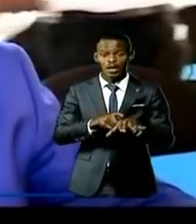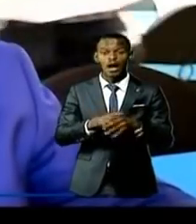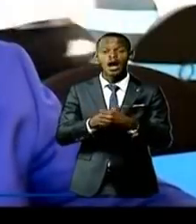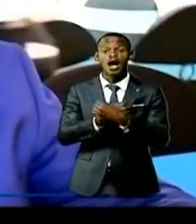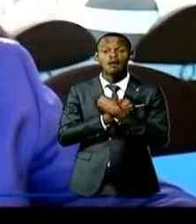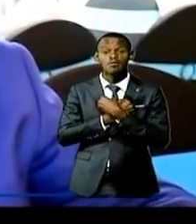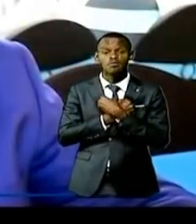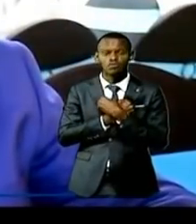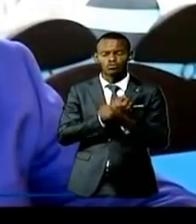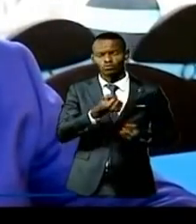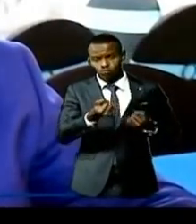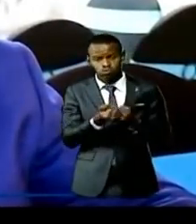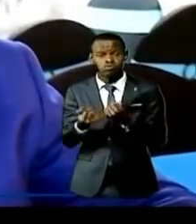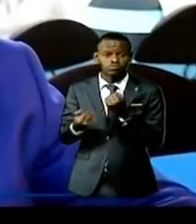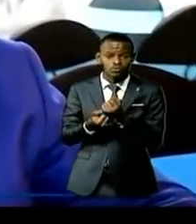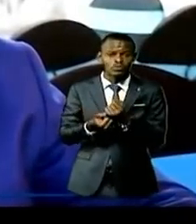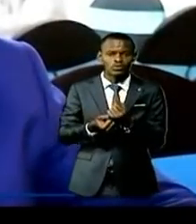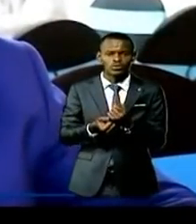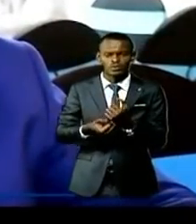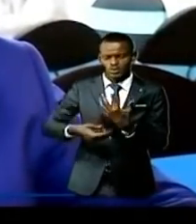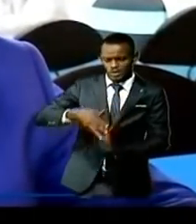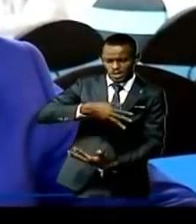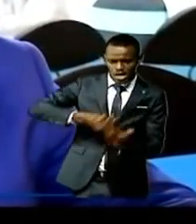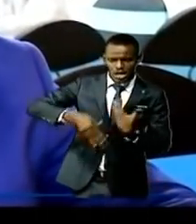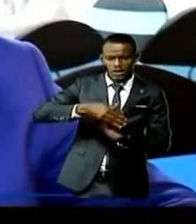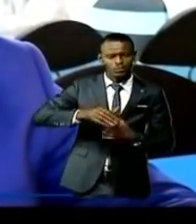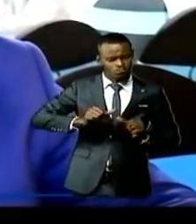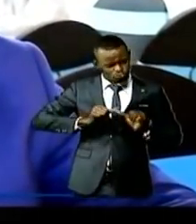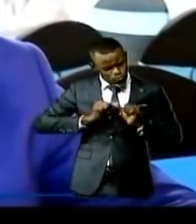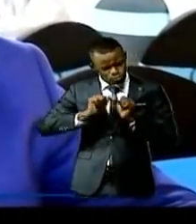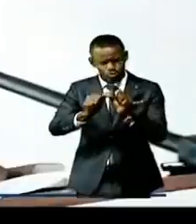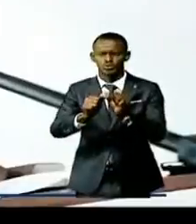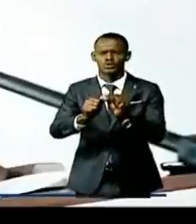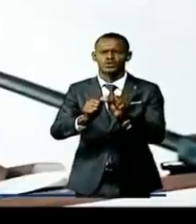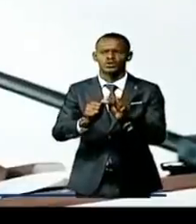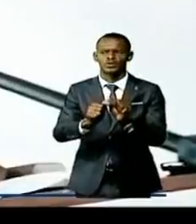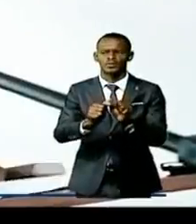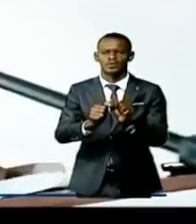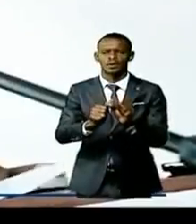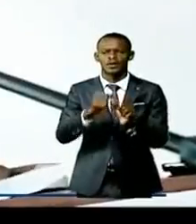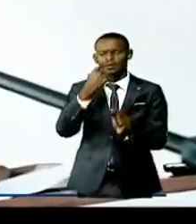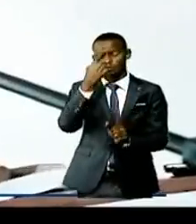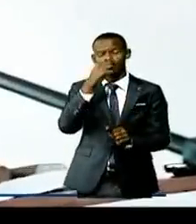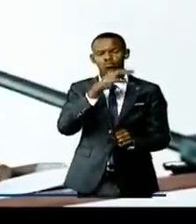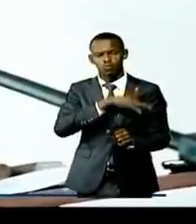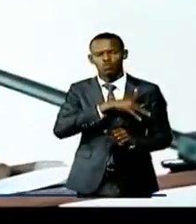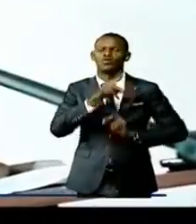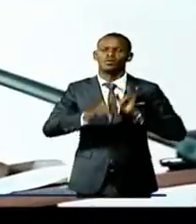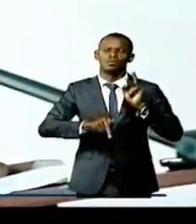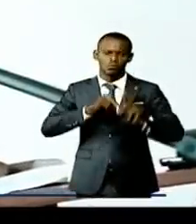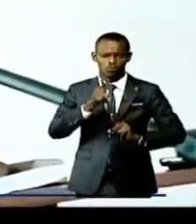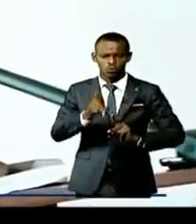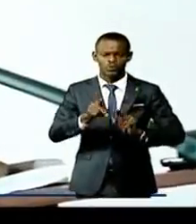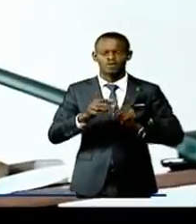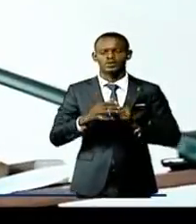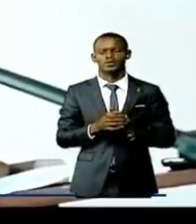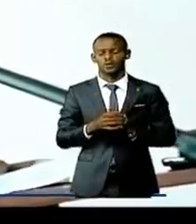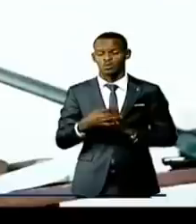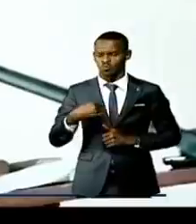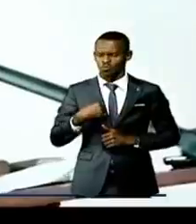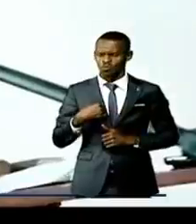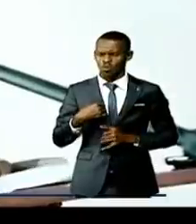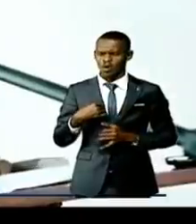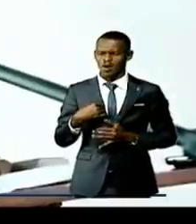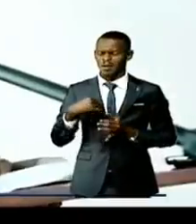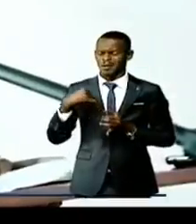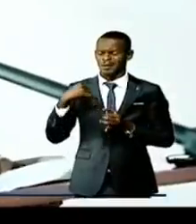un terrain pour le bien-être du peuple lualabé. Parlant d'équipe, je ne saurais clore mon propos